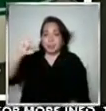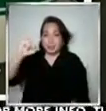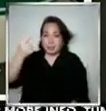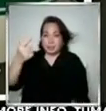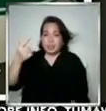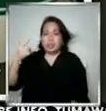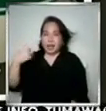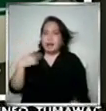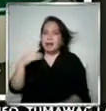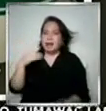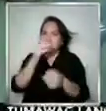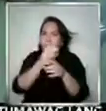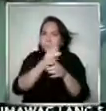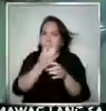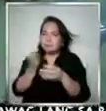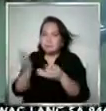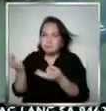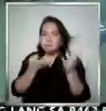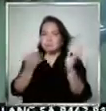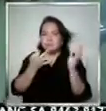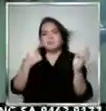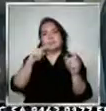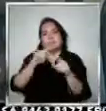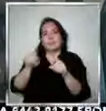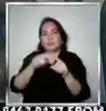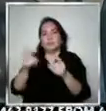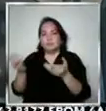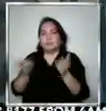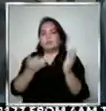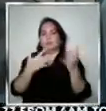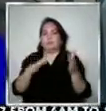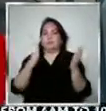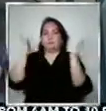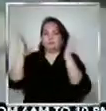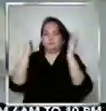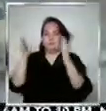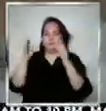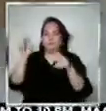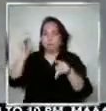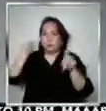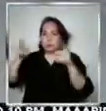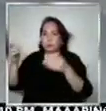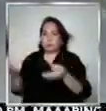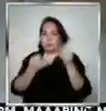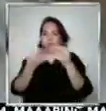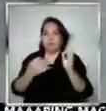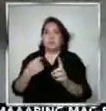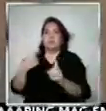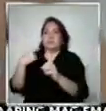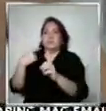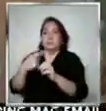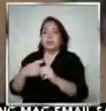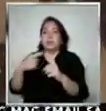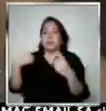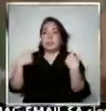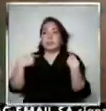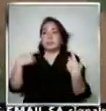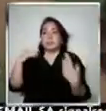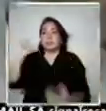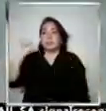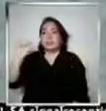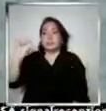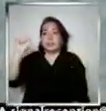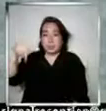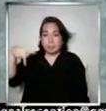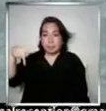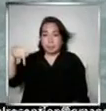COVID patients sa ospital o quarantine facility. Nagpatuloy naman ngayong araw ang pamamahagi ng social amelioration subsidy din ng DSWD sa mga natitira pang pamilya